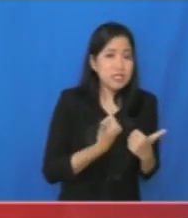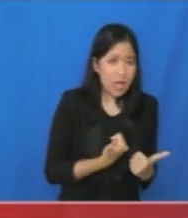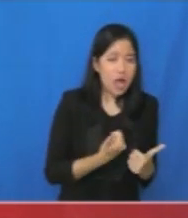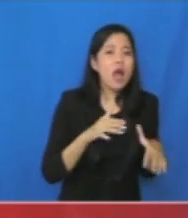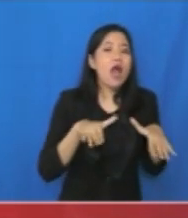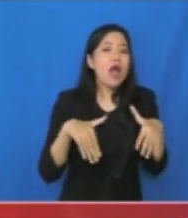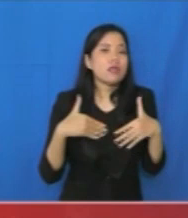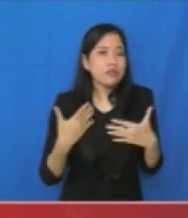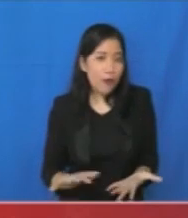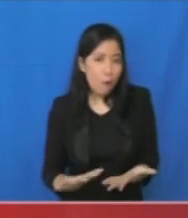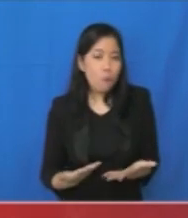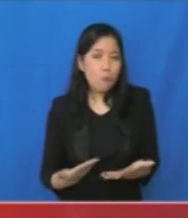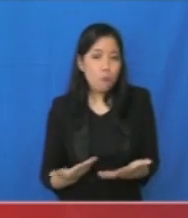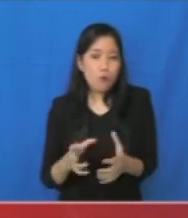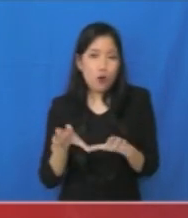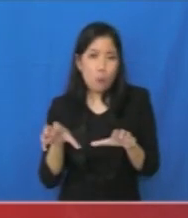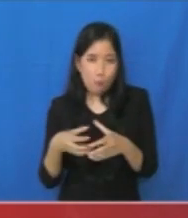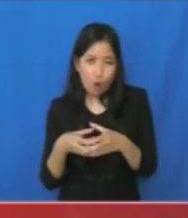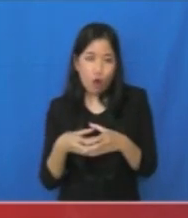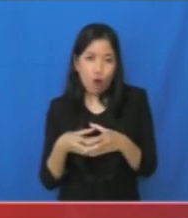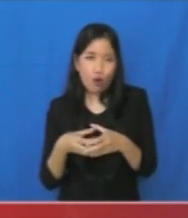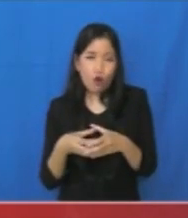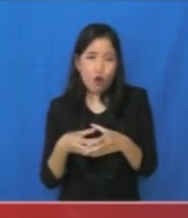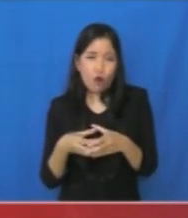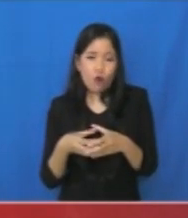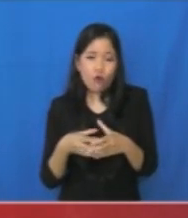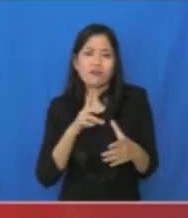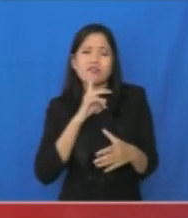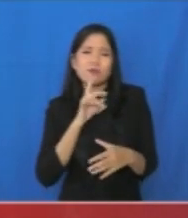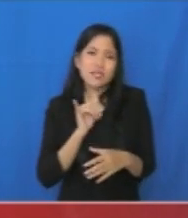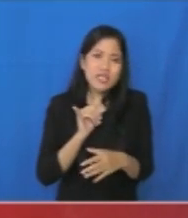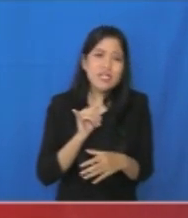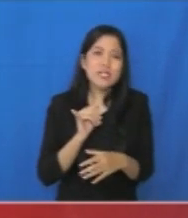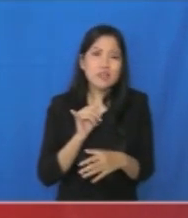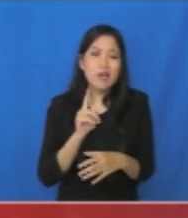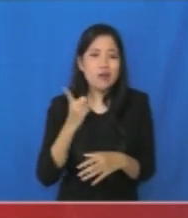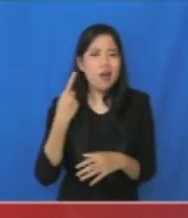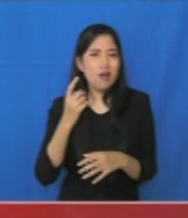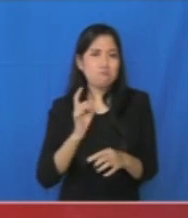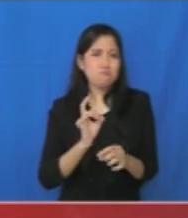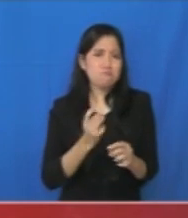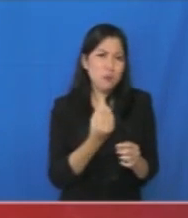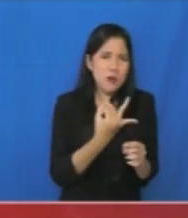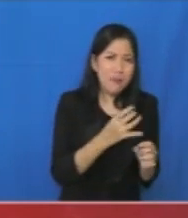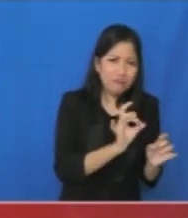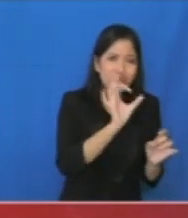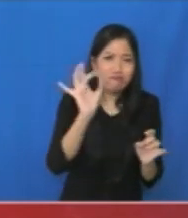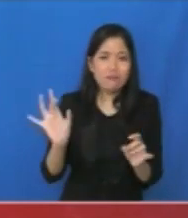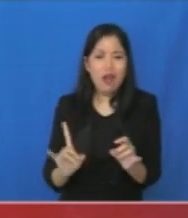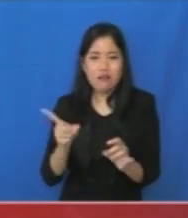atau dilaksanakan cara kelompok seperti yang diinisiasi oleh berbagai kelompok masyarakat